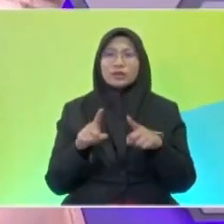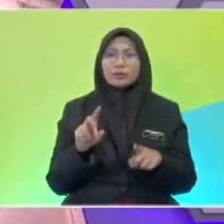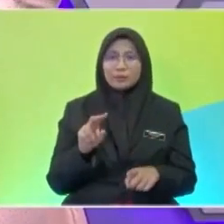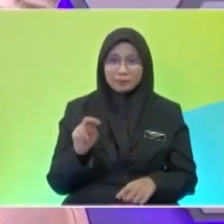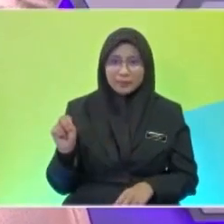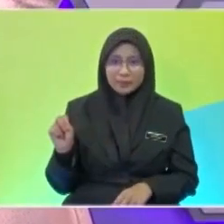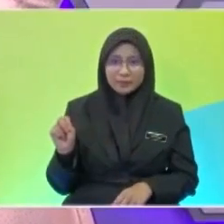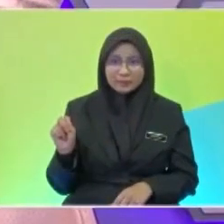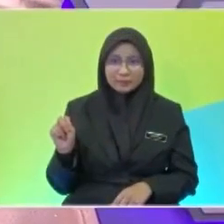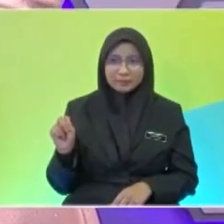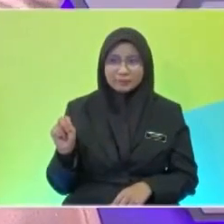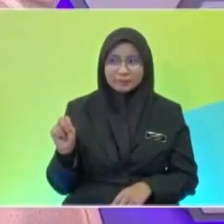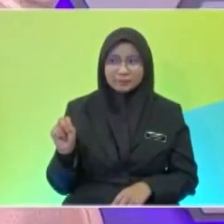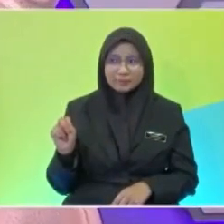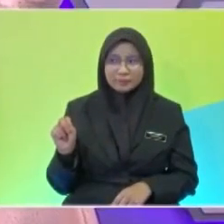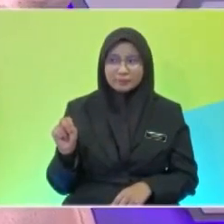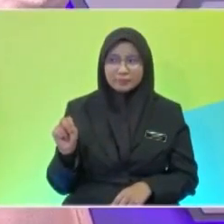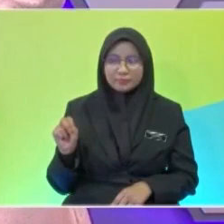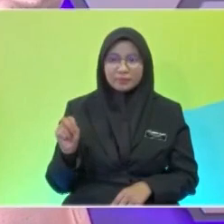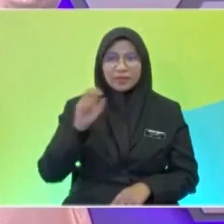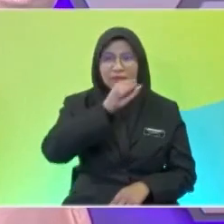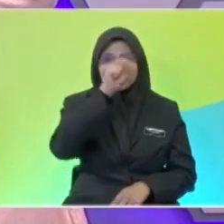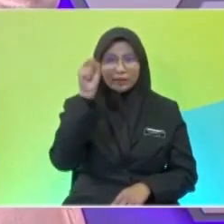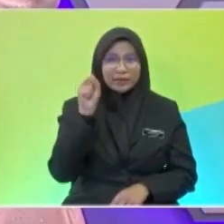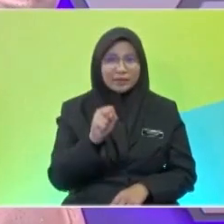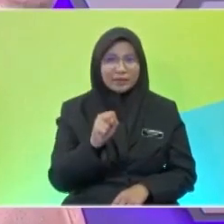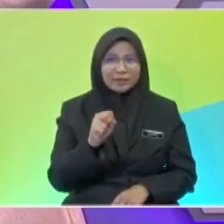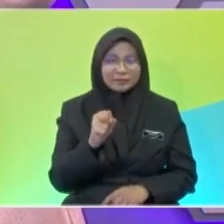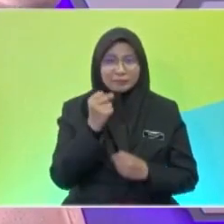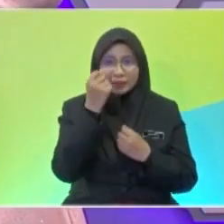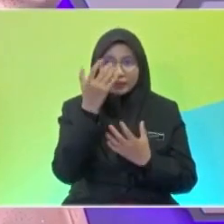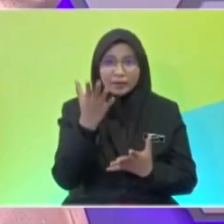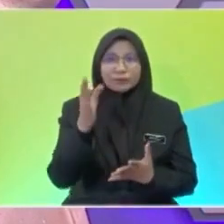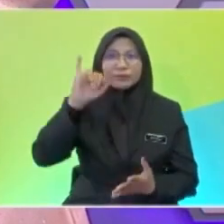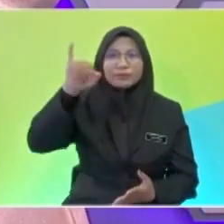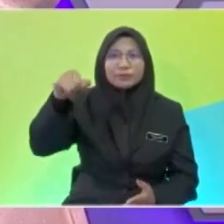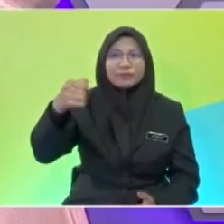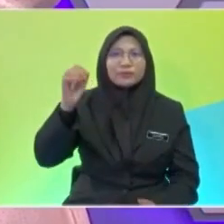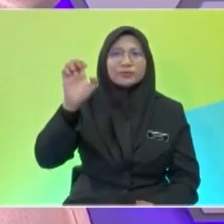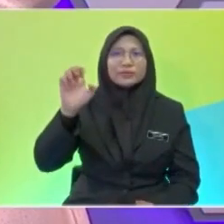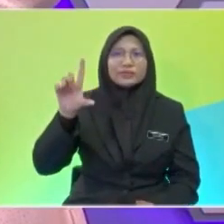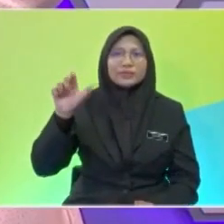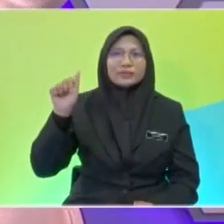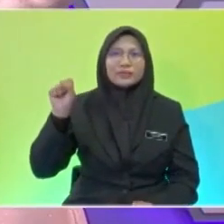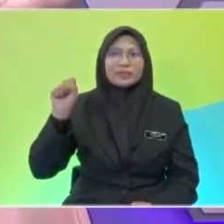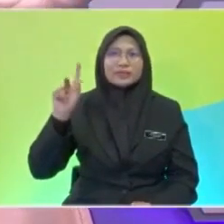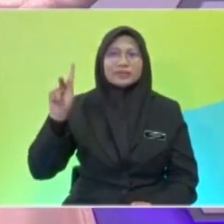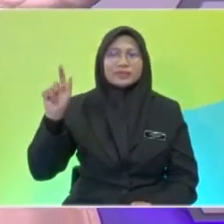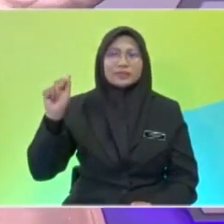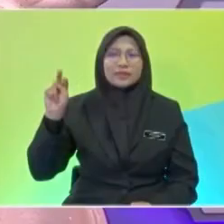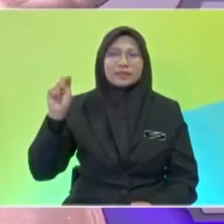eee ayat-ayat hanya berbentuk jelas kan jadi calon perlu menjelaskannya jadi perlu ada kata hubung atau kata sindiran bersesuaian